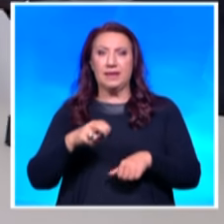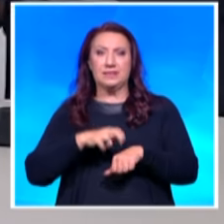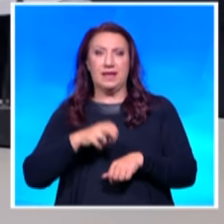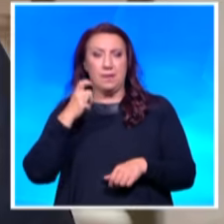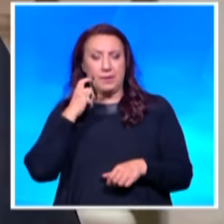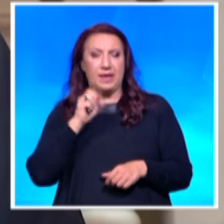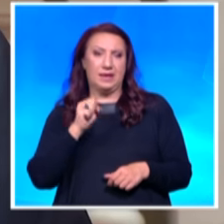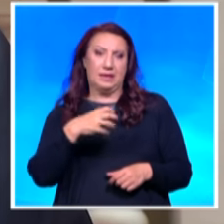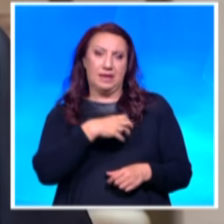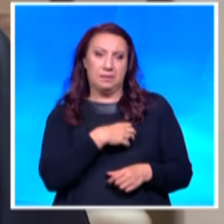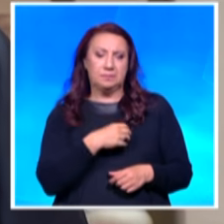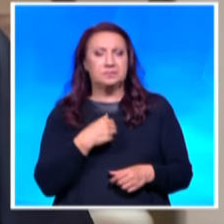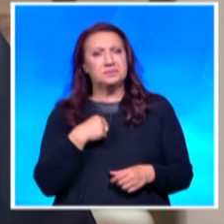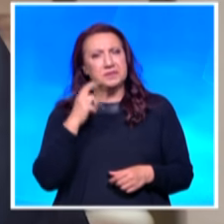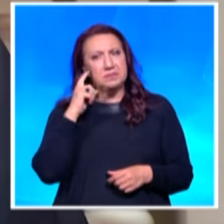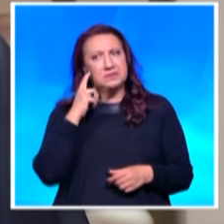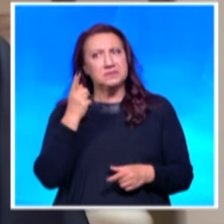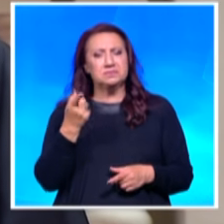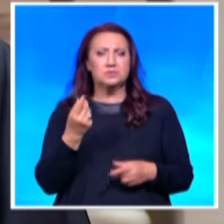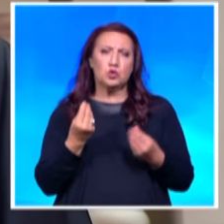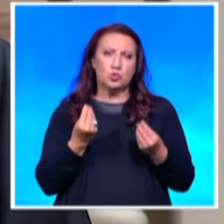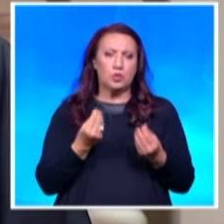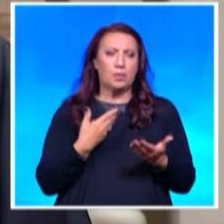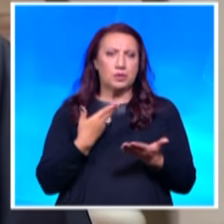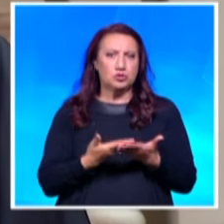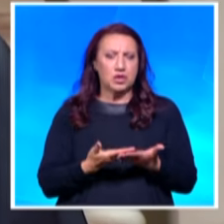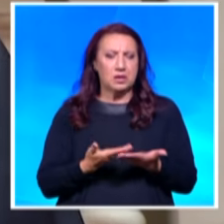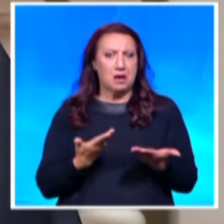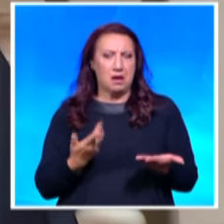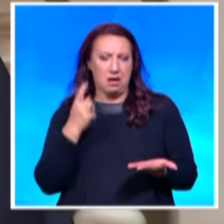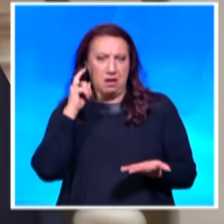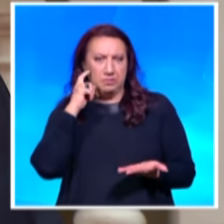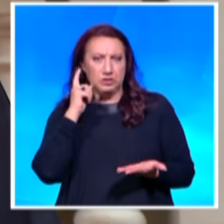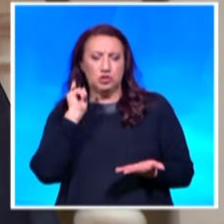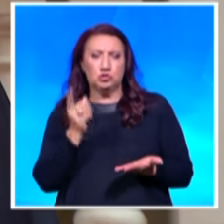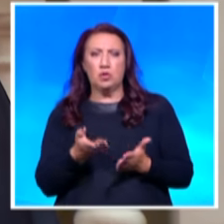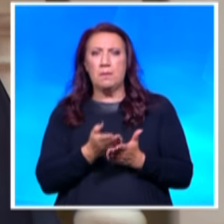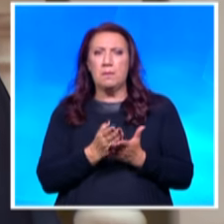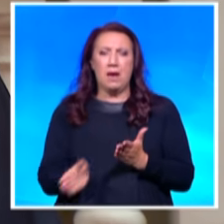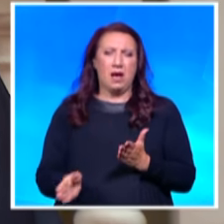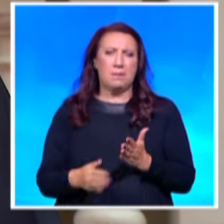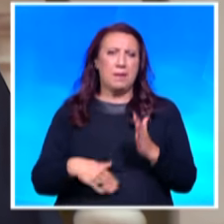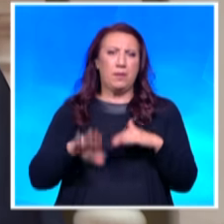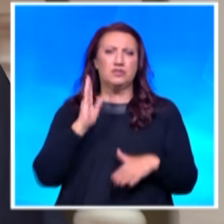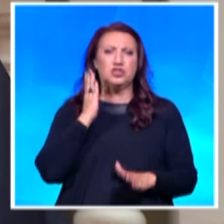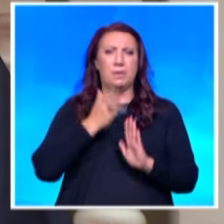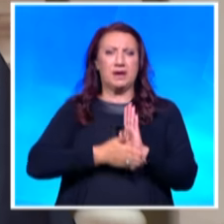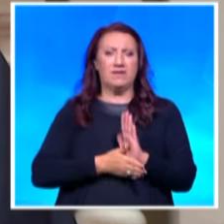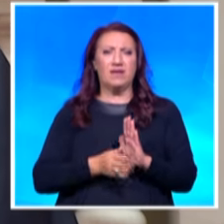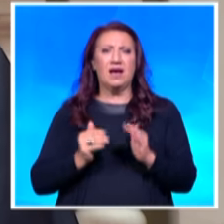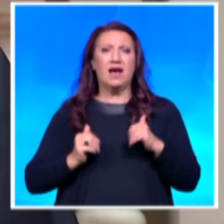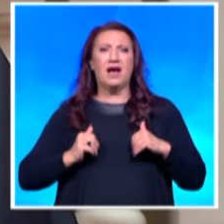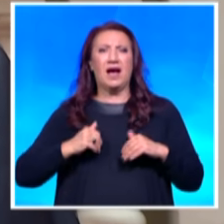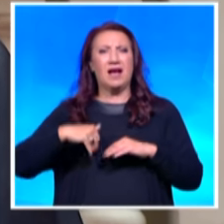припознахме, защото счетахме, че това е добро предложение. Наистина, като се замислиме, щом ще махаме правомощията на главния прокурор, по-добре той да има по-кратък